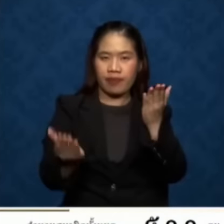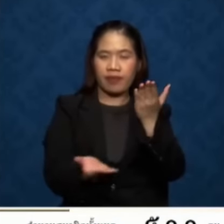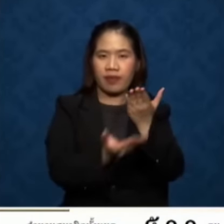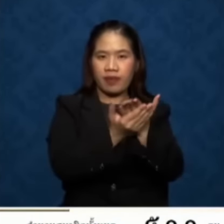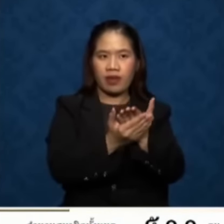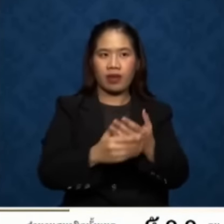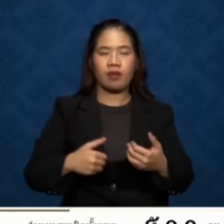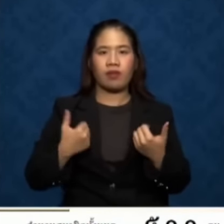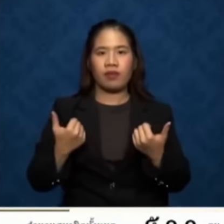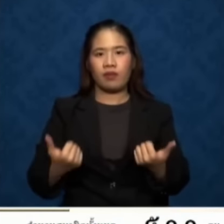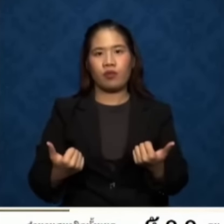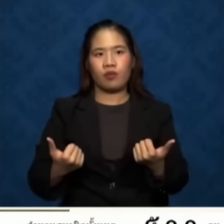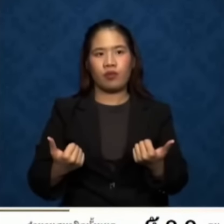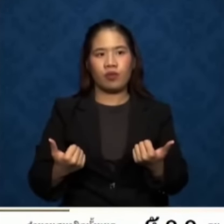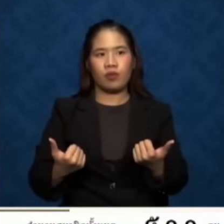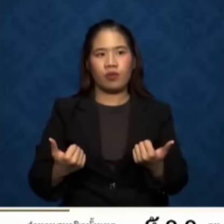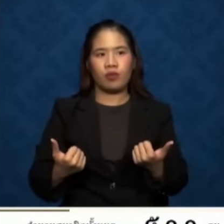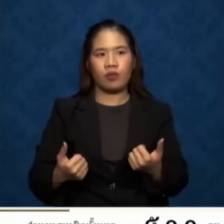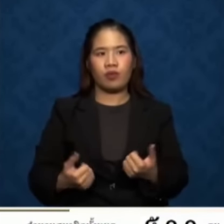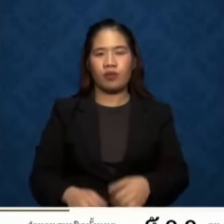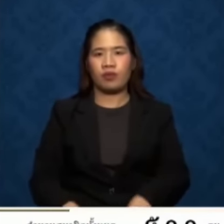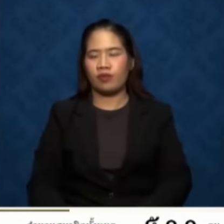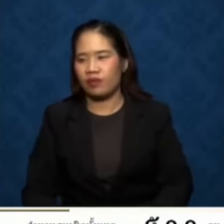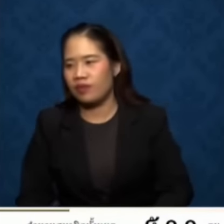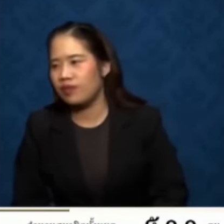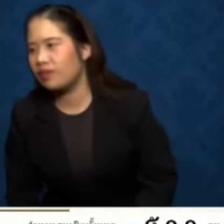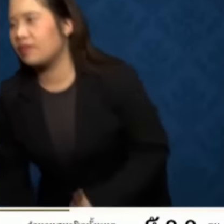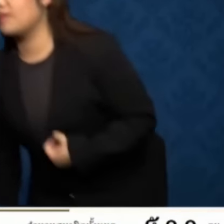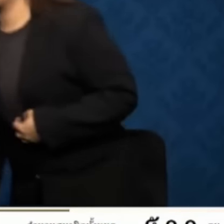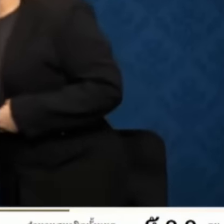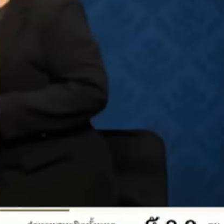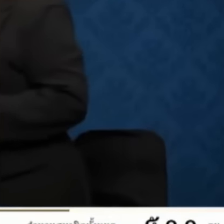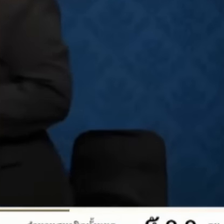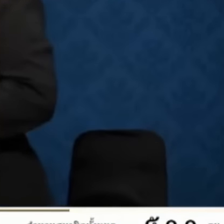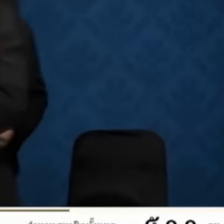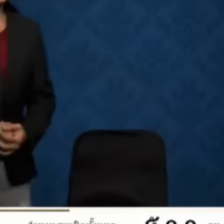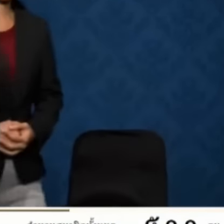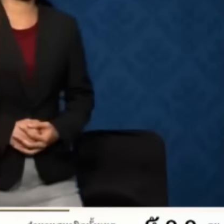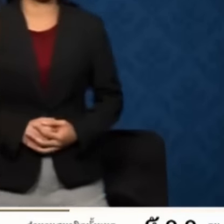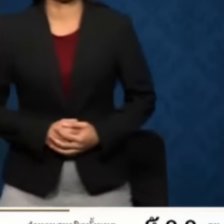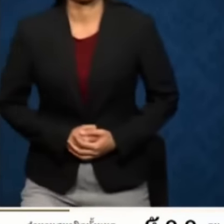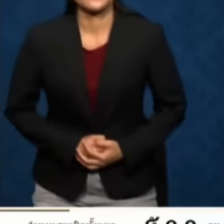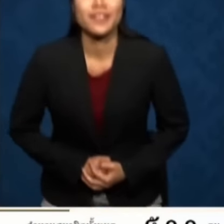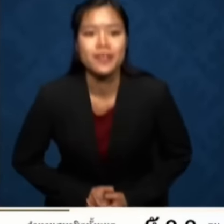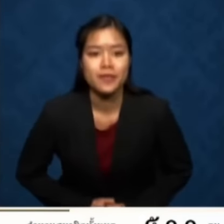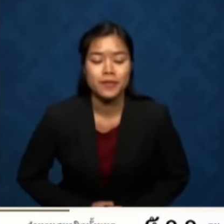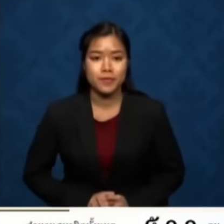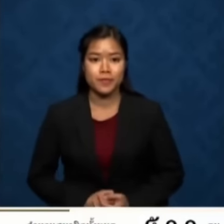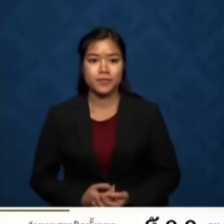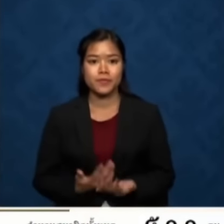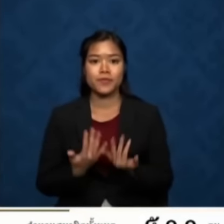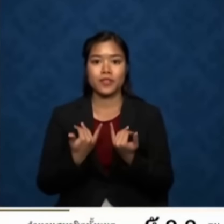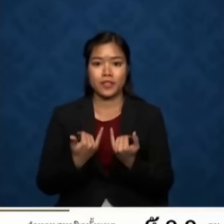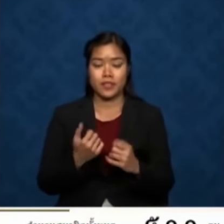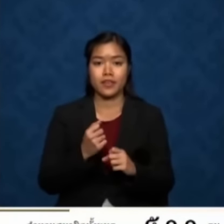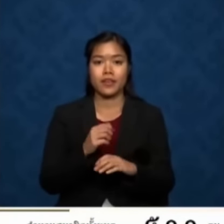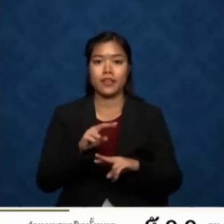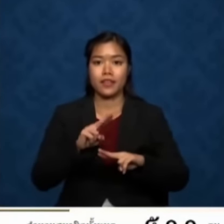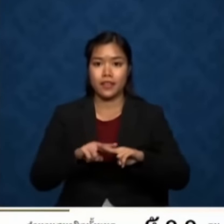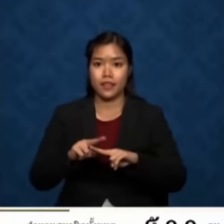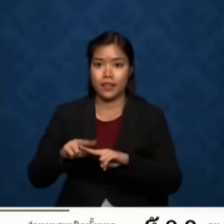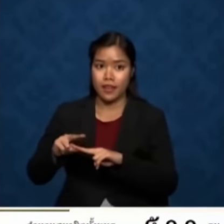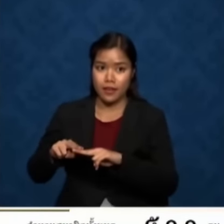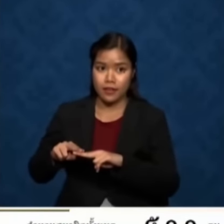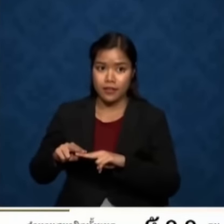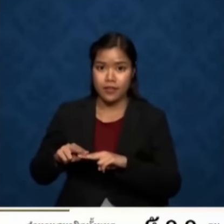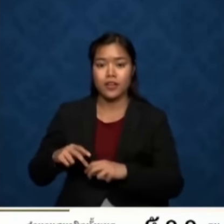วันนี้ท่านเวลาท่านจะนั่งอยู่ในห้องแอร์ก็อาจจะคิดหนึ่ง